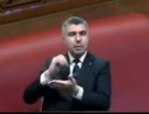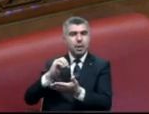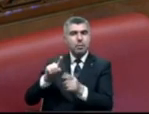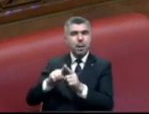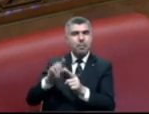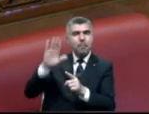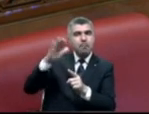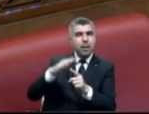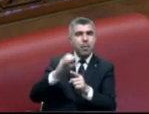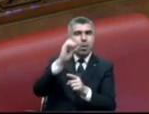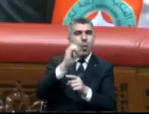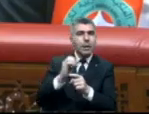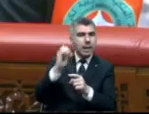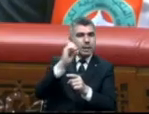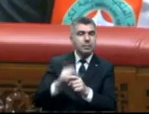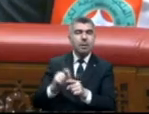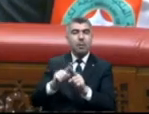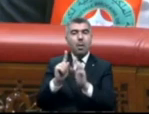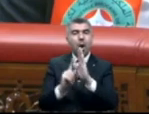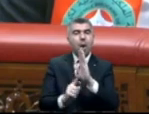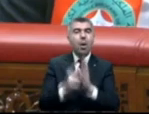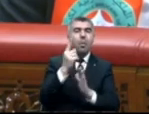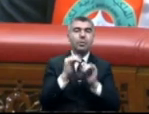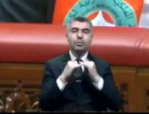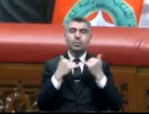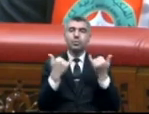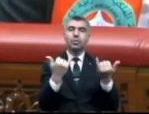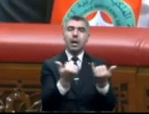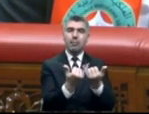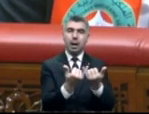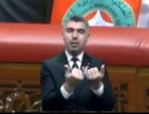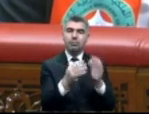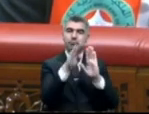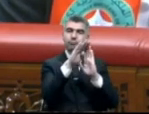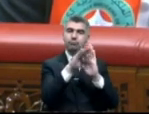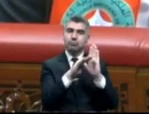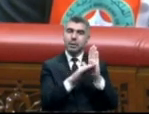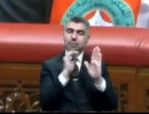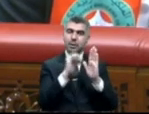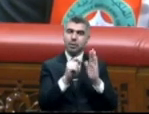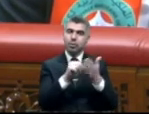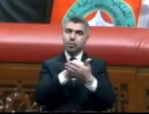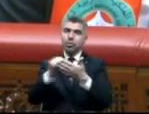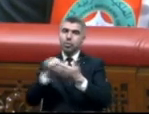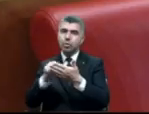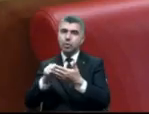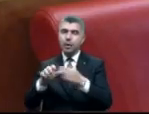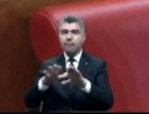توفيقيق الذي سيمكن من عقد أول اجتماع للمجلس الإداري لهذه المركزية ديال الشراء والتنمية